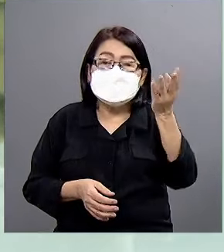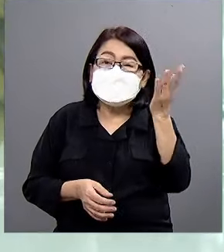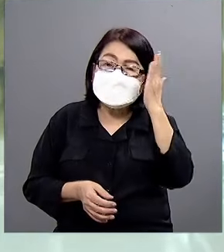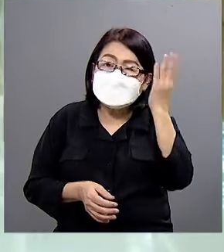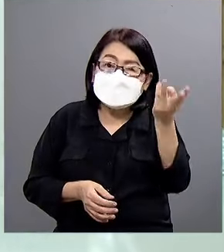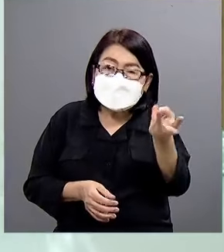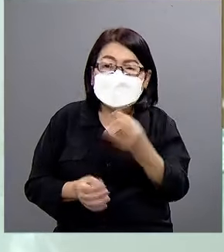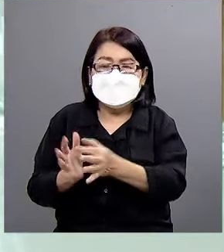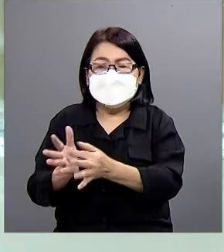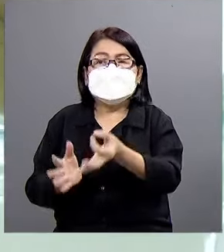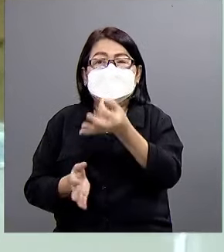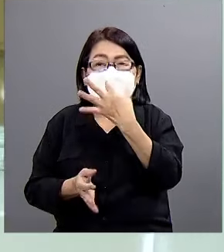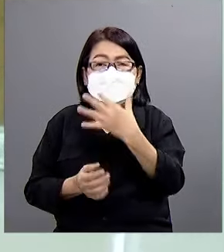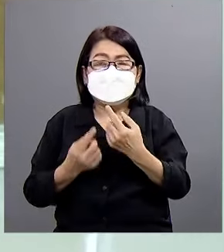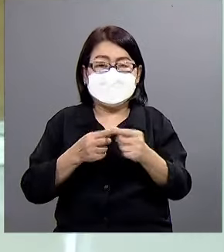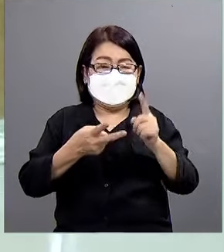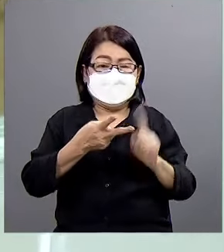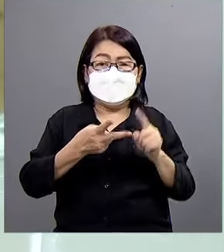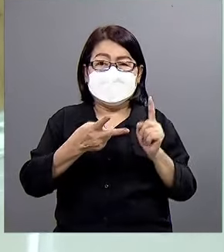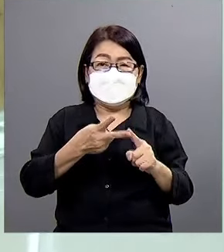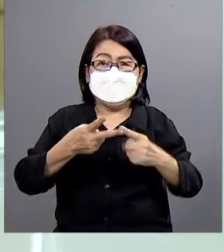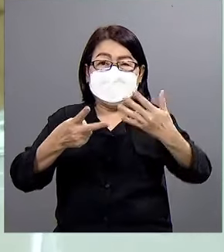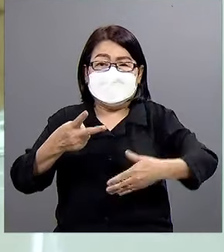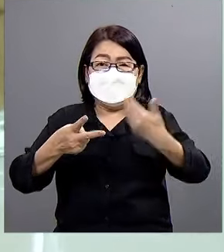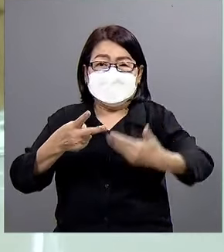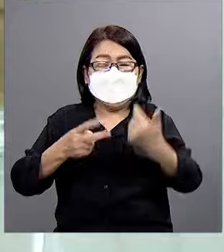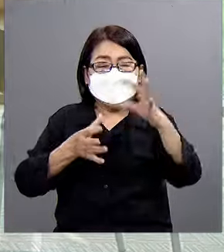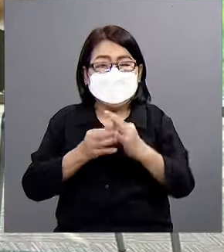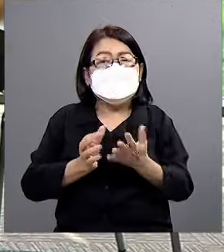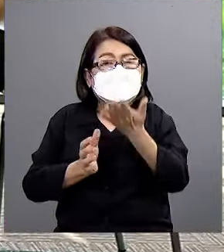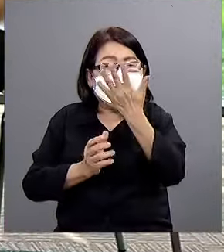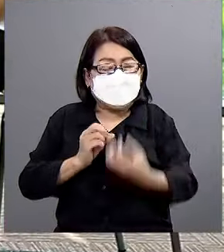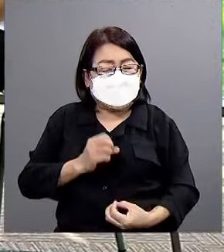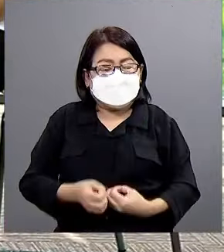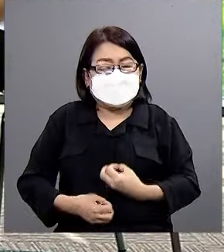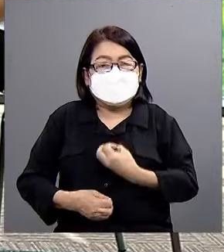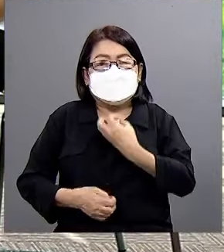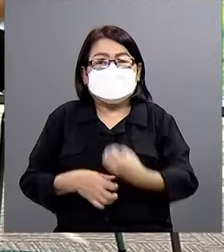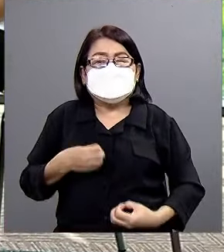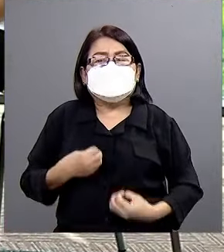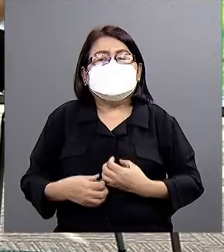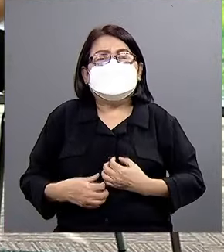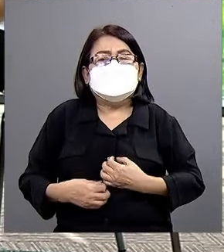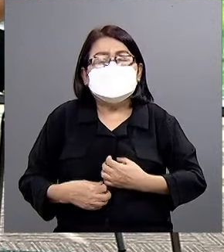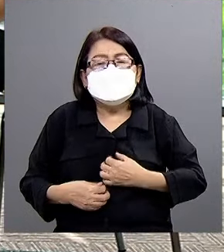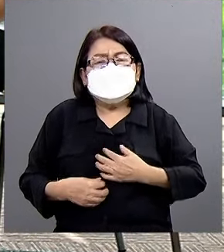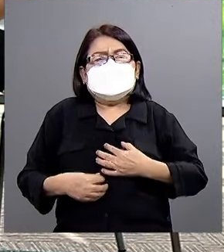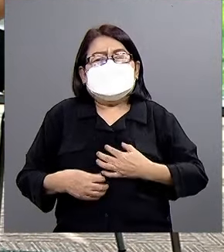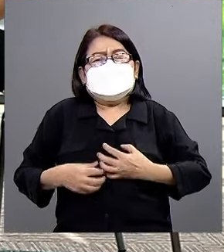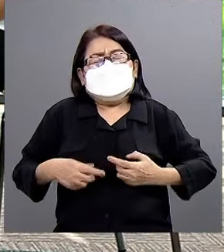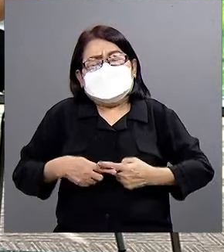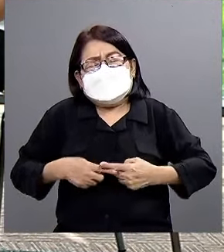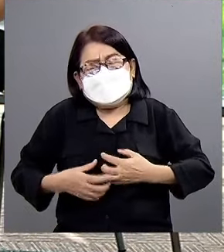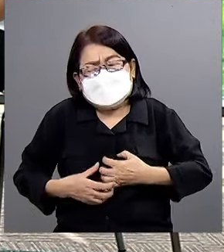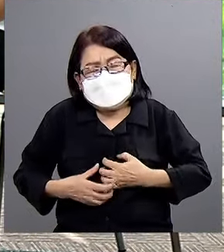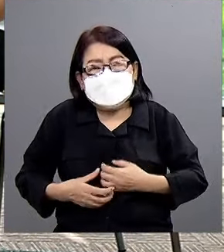ร้อนมากกว่าก็ฉะนั้นก็จะเกี่ยวกับเรื่องจุกเสียดแน่นเฟ้ออาหารไม่ย่อยลักษณะนี้จะช่วยให้ร่างกายเราเนี่ยค่อยๆปรับสมดุลได้เพราะว่า